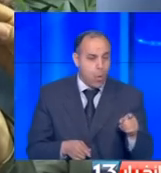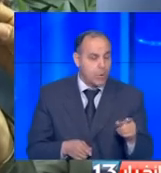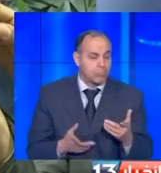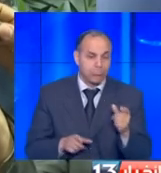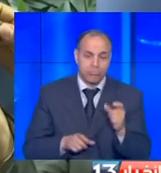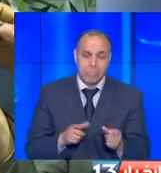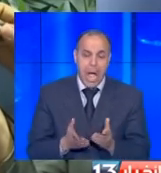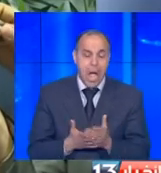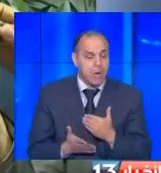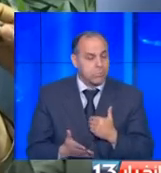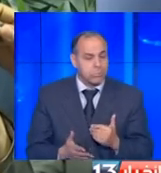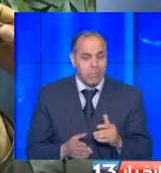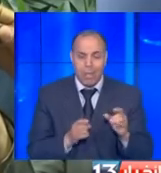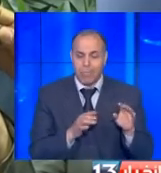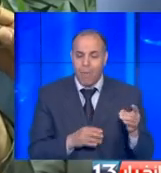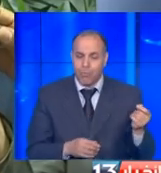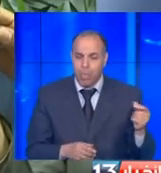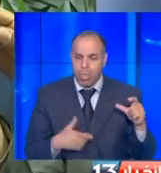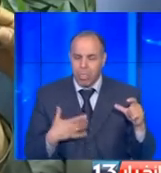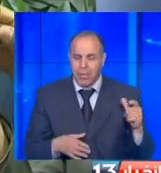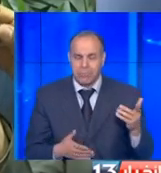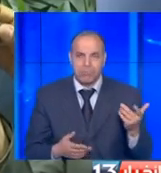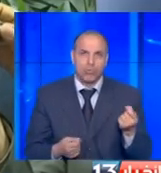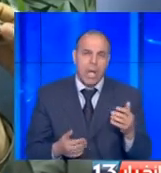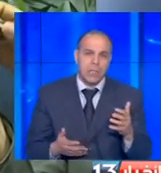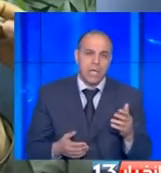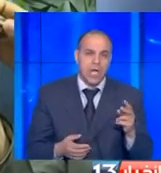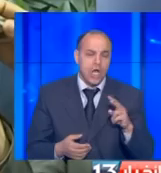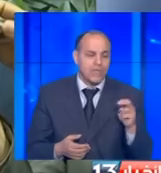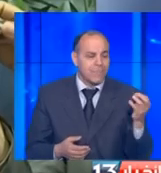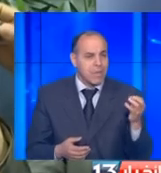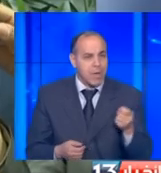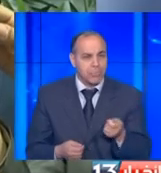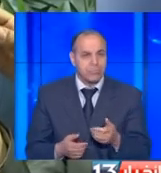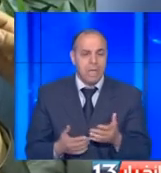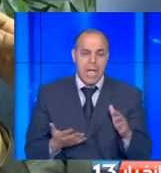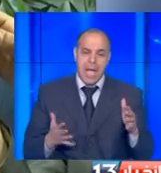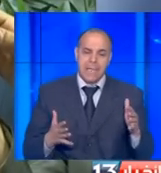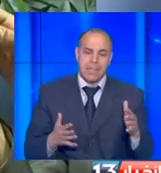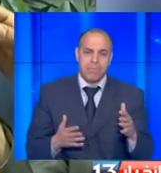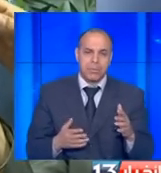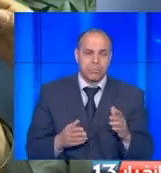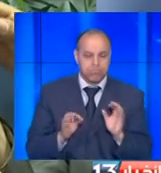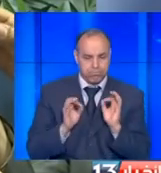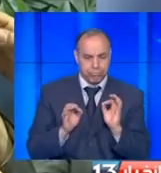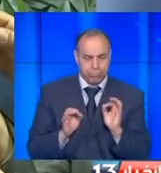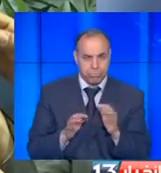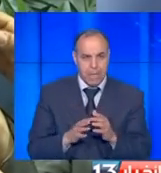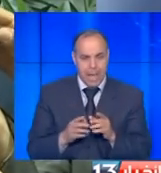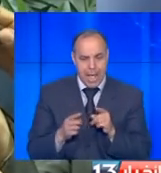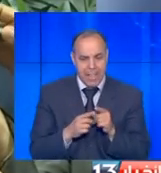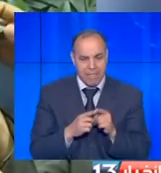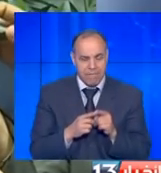صحة ما يلزمش التكلفة نتاعها تتجاوز 20% بحسب ما هو مضبوط في